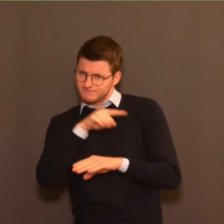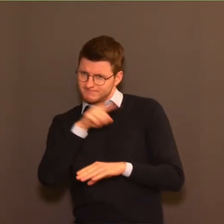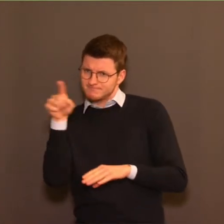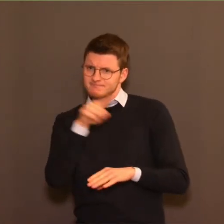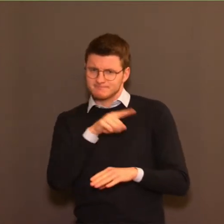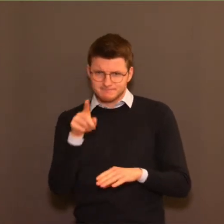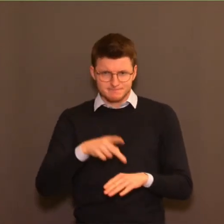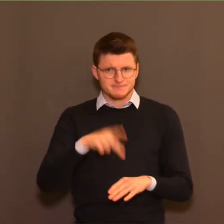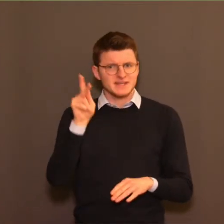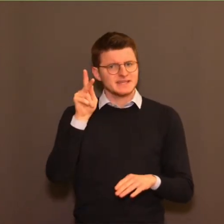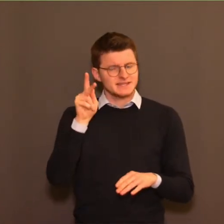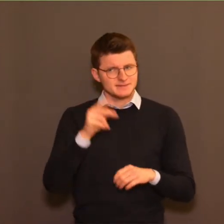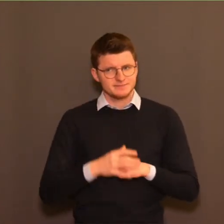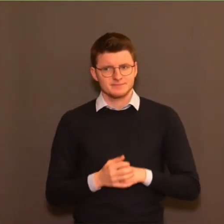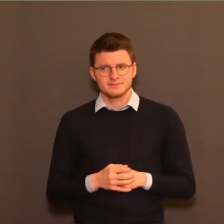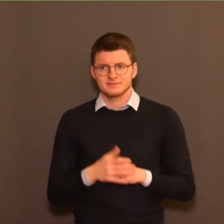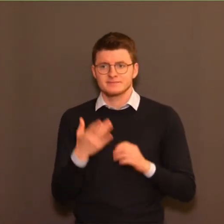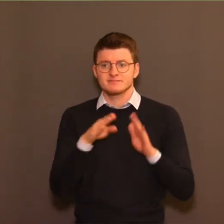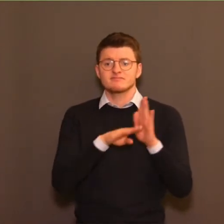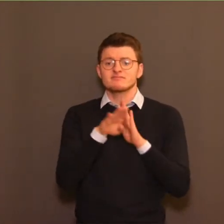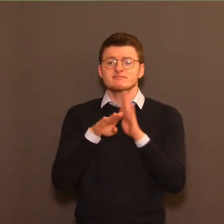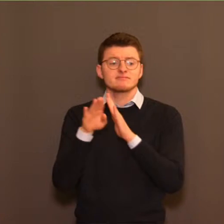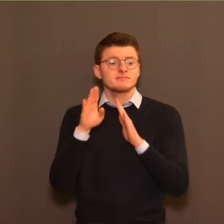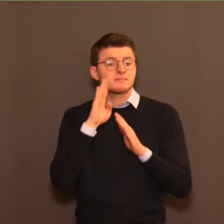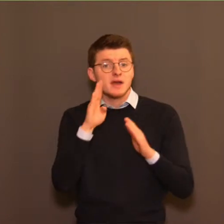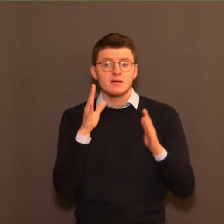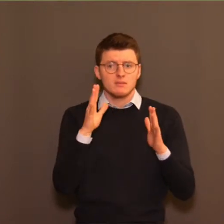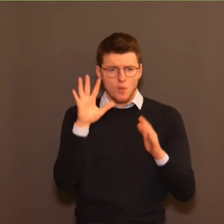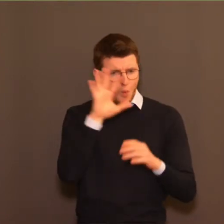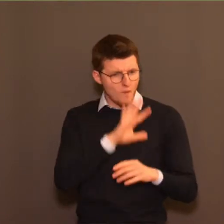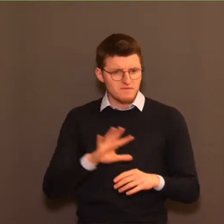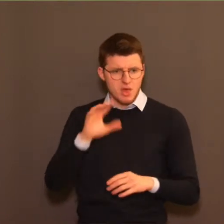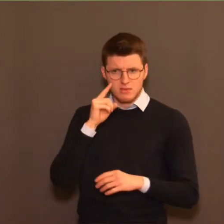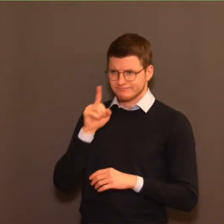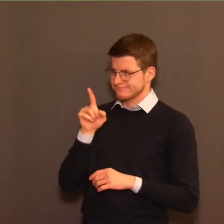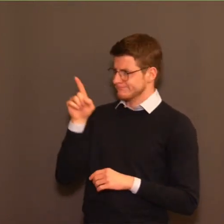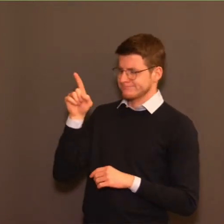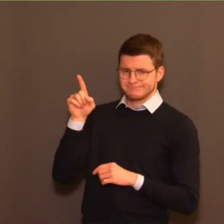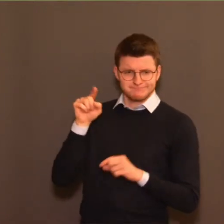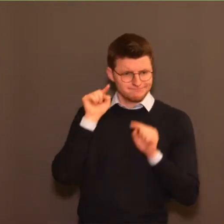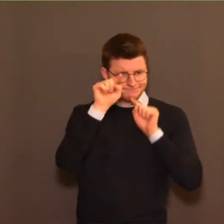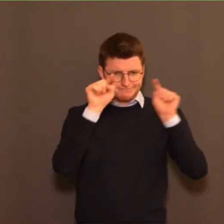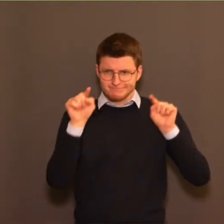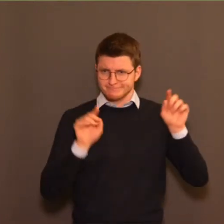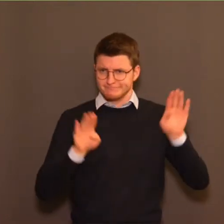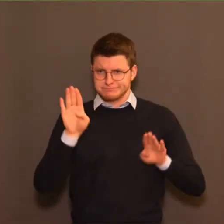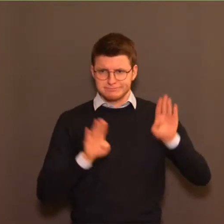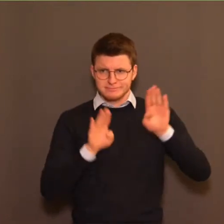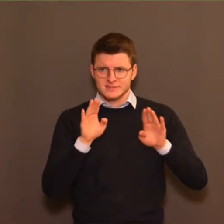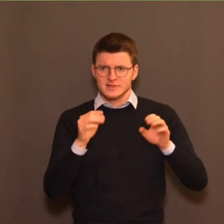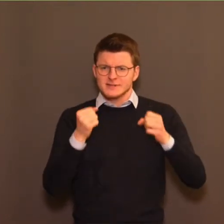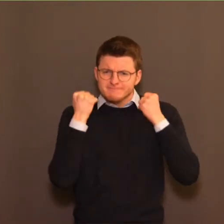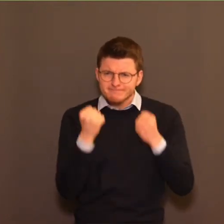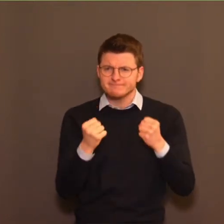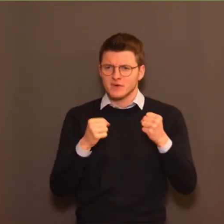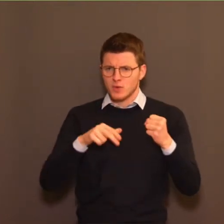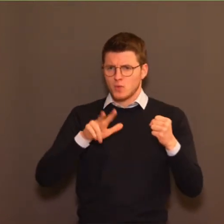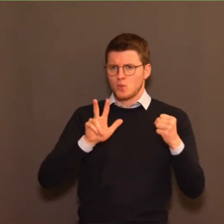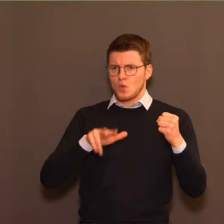De toenames doen zich voor in alle provincies en zijn het meest uitgesproken in Wallonië met